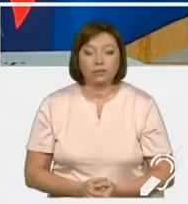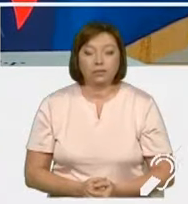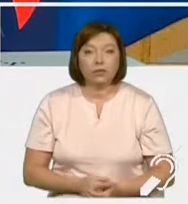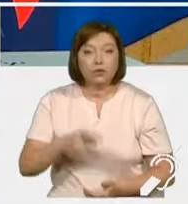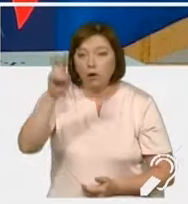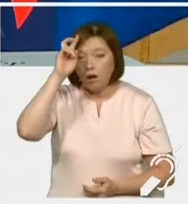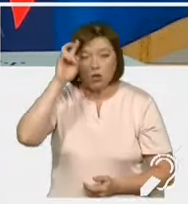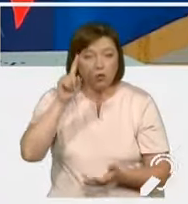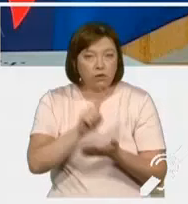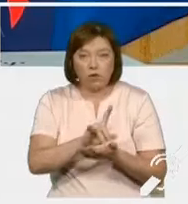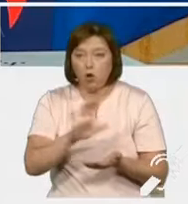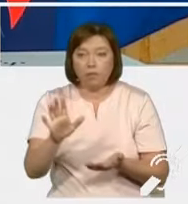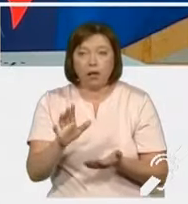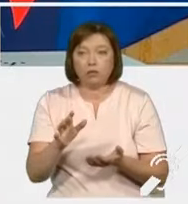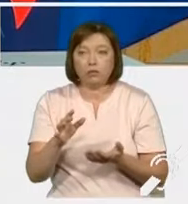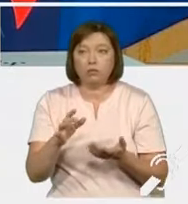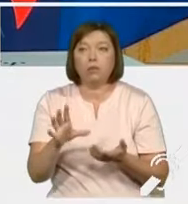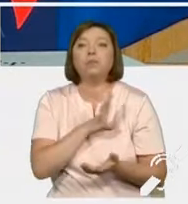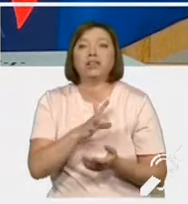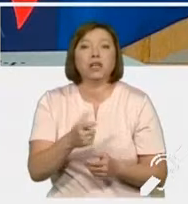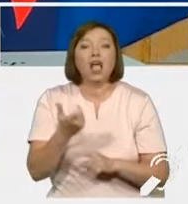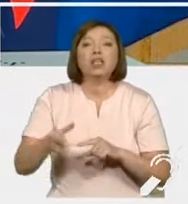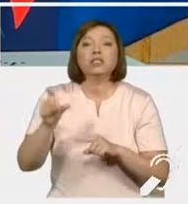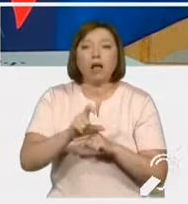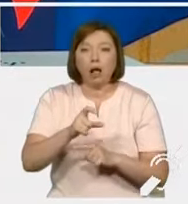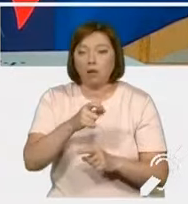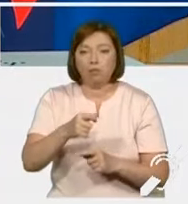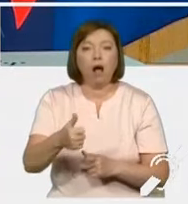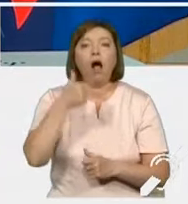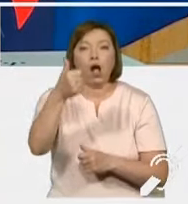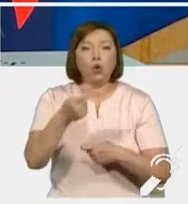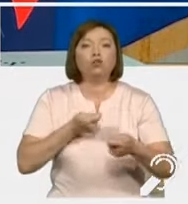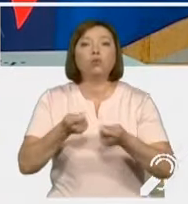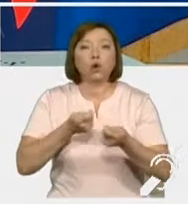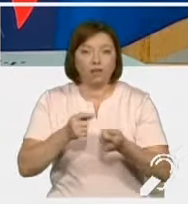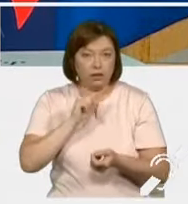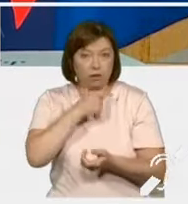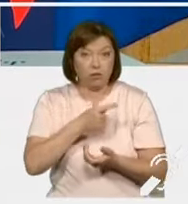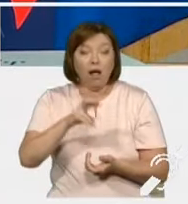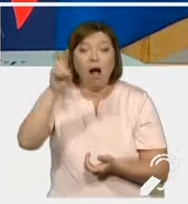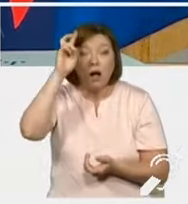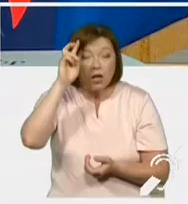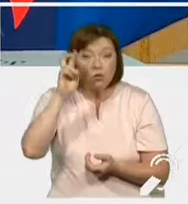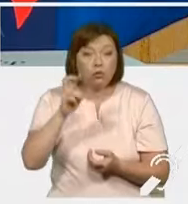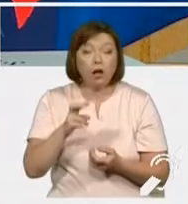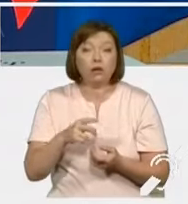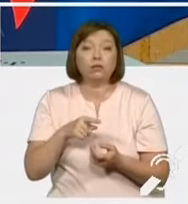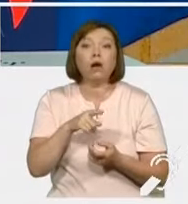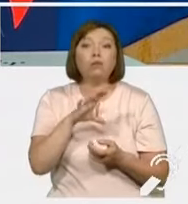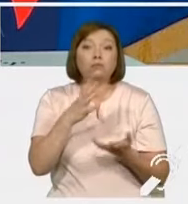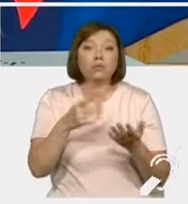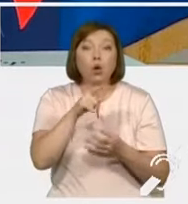Statul nu neapărat este cel mai eficient administrator al activității economice, fiindcă statul este în